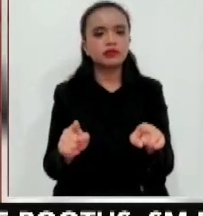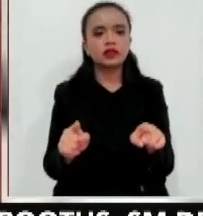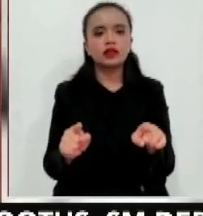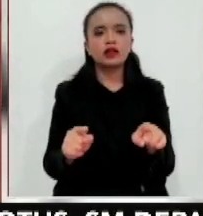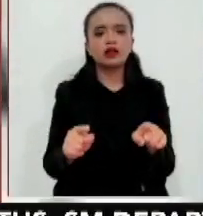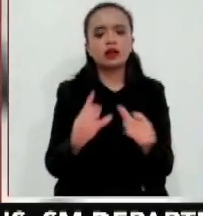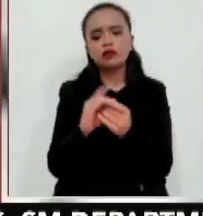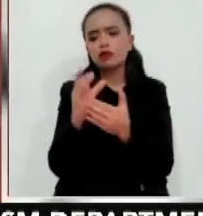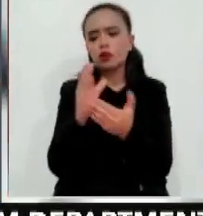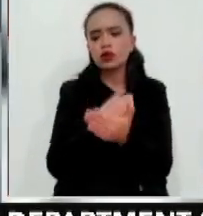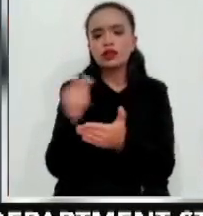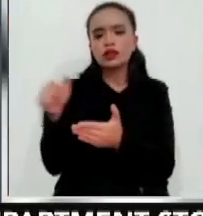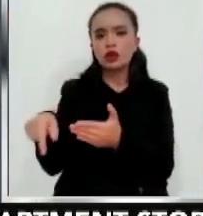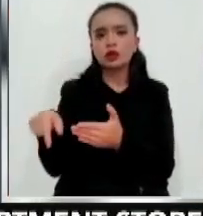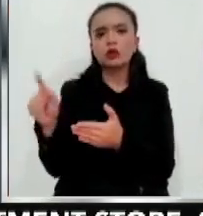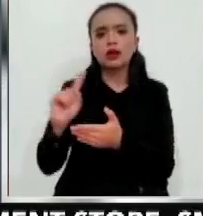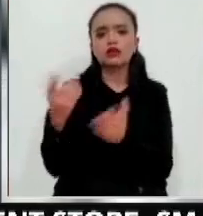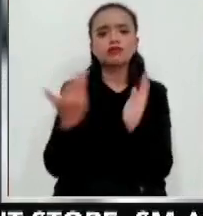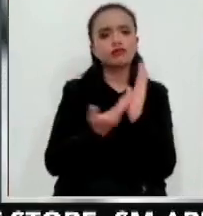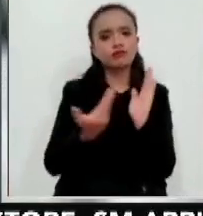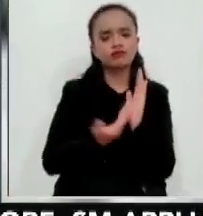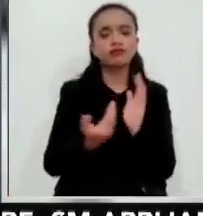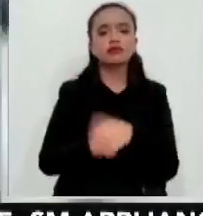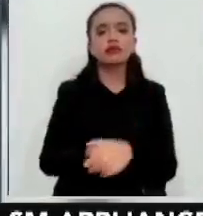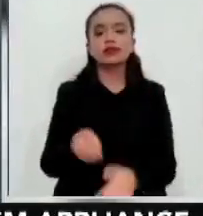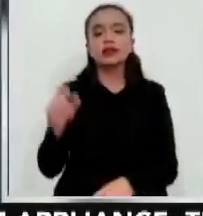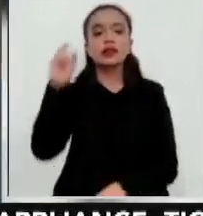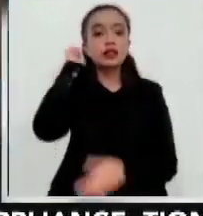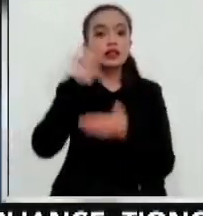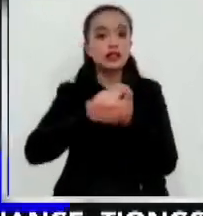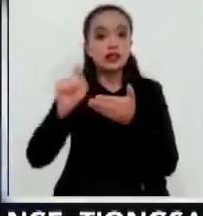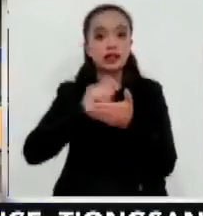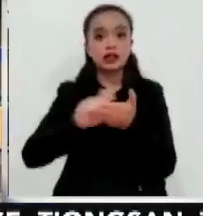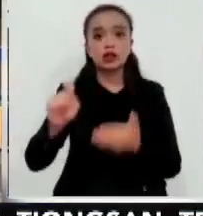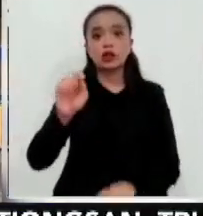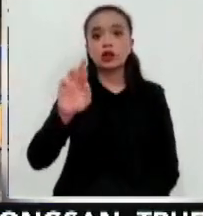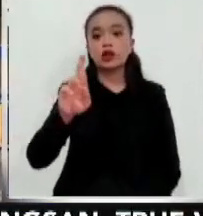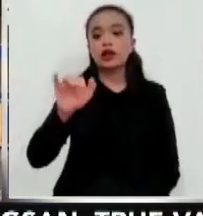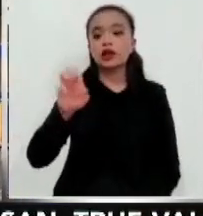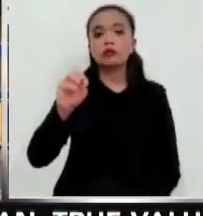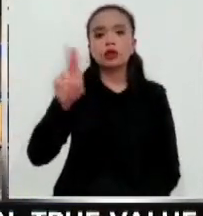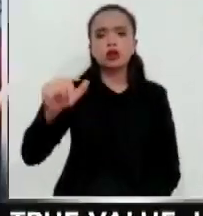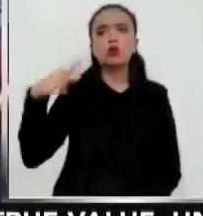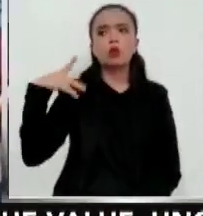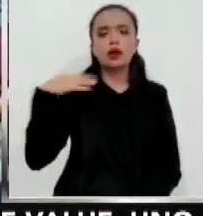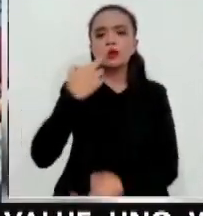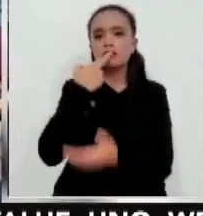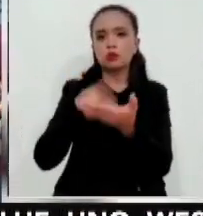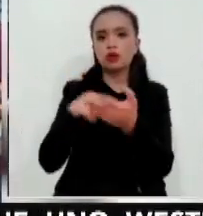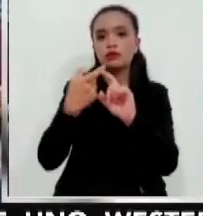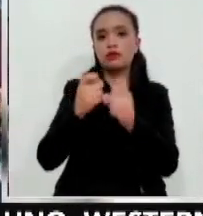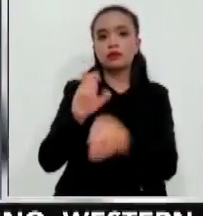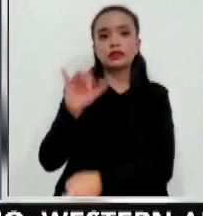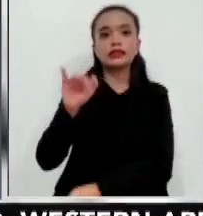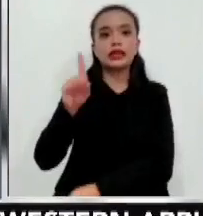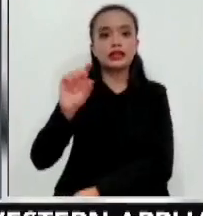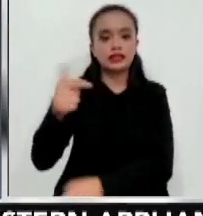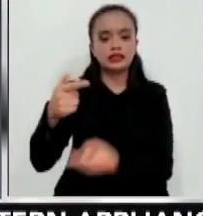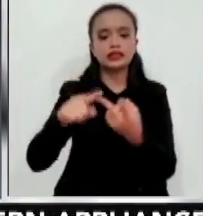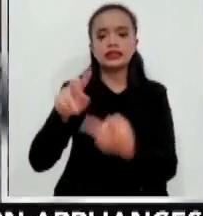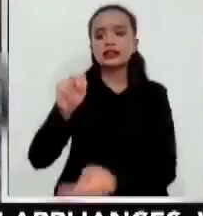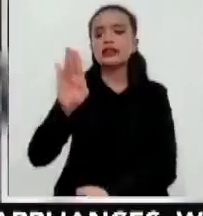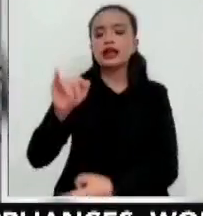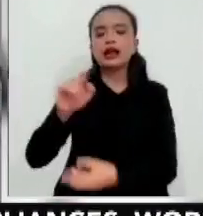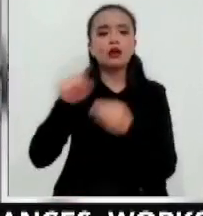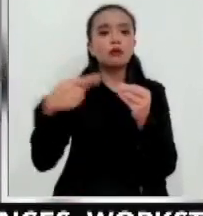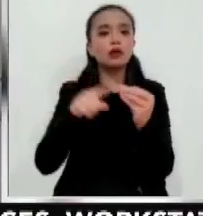is circumstantial evidence. Hinihintay pa raw ni Secretary Remulla ang report mula sa PNP CIDG at NBI kaugnay ng